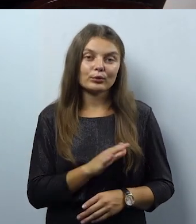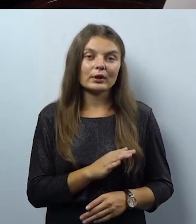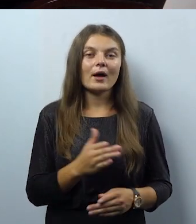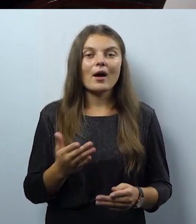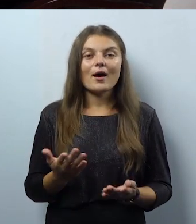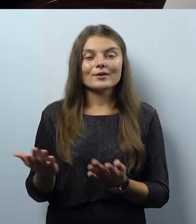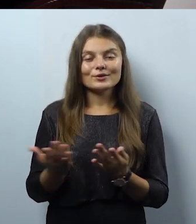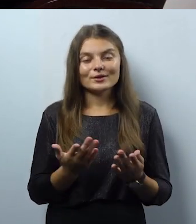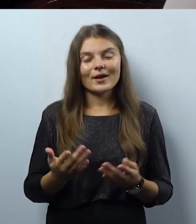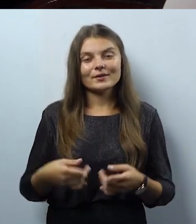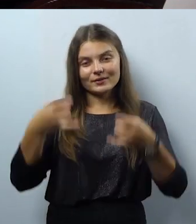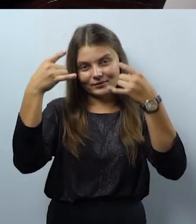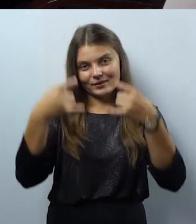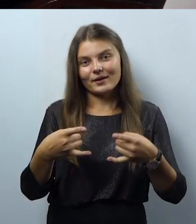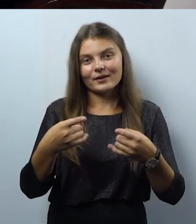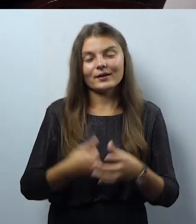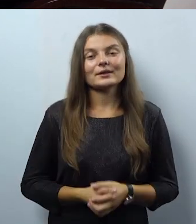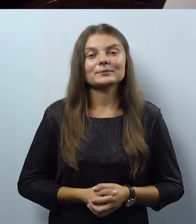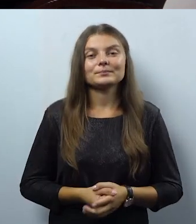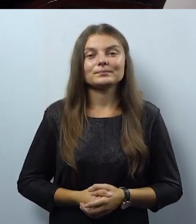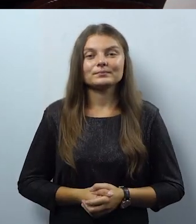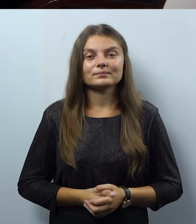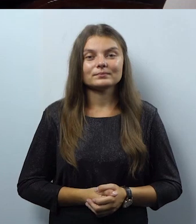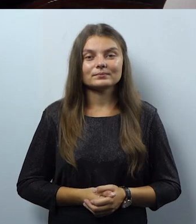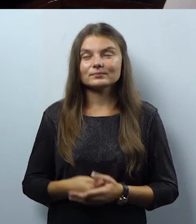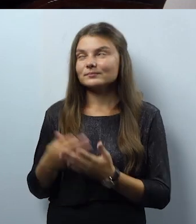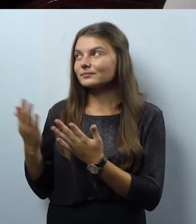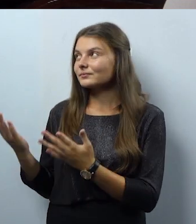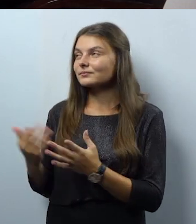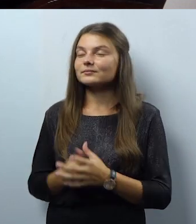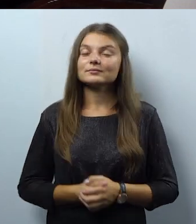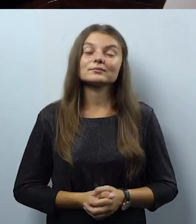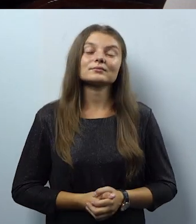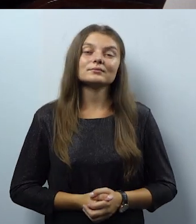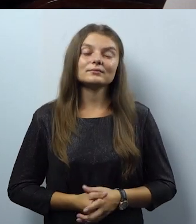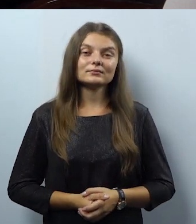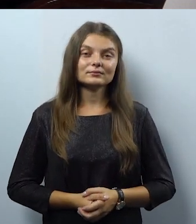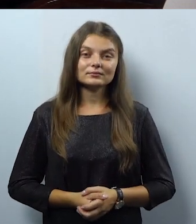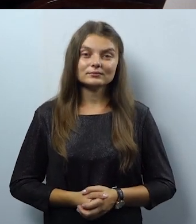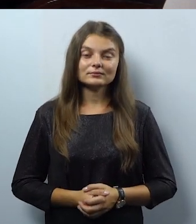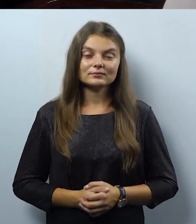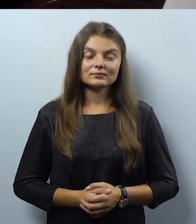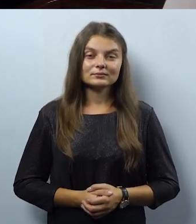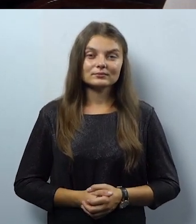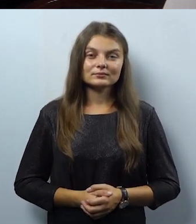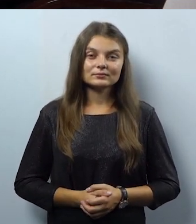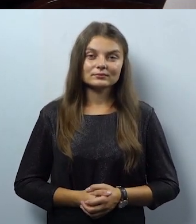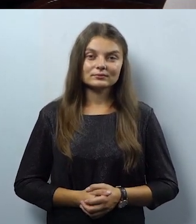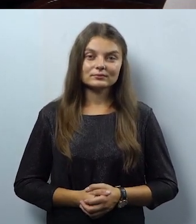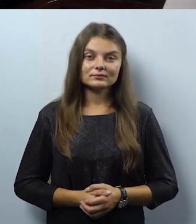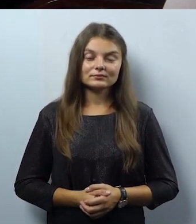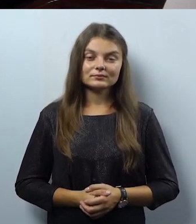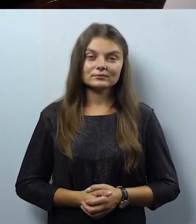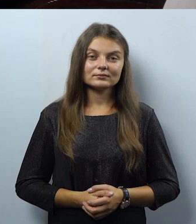посаду голови Бурштинської територіальної громади. Оксана Савчин, кандидат в депутати до Бурштинської міської ради від Всеукраїнського об'єднання